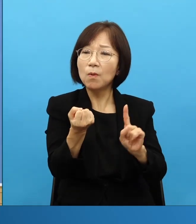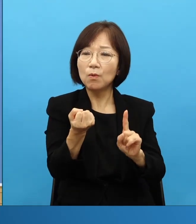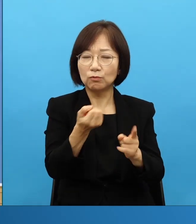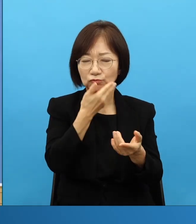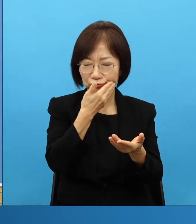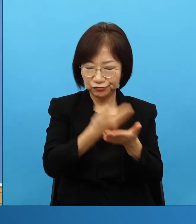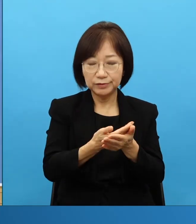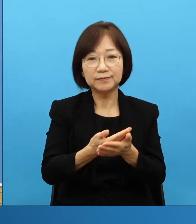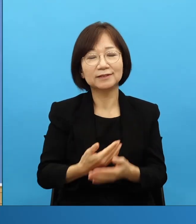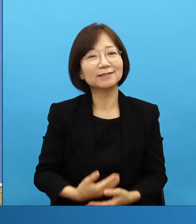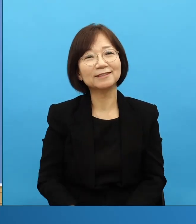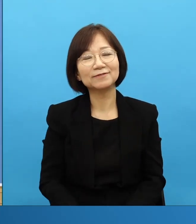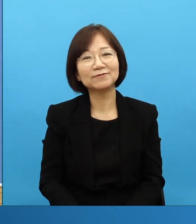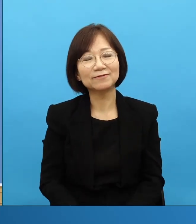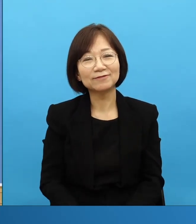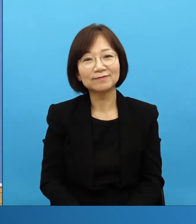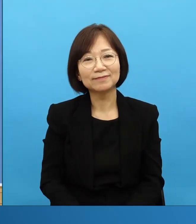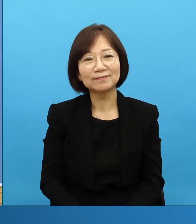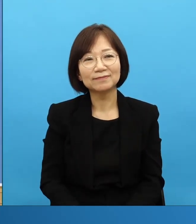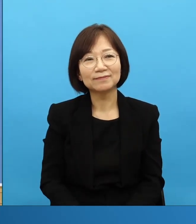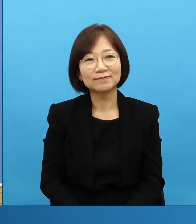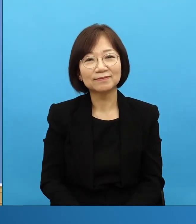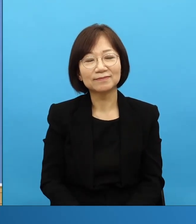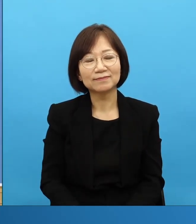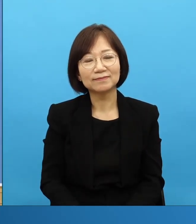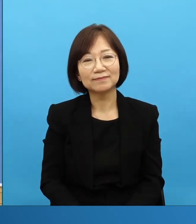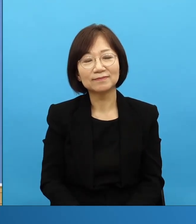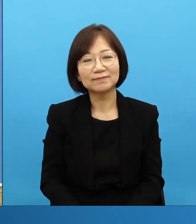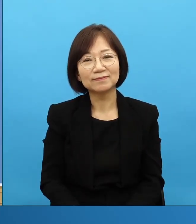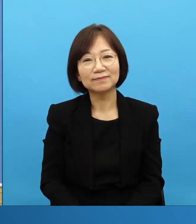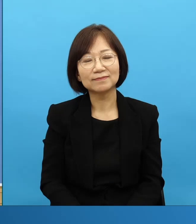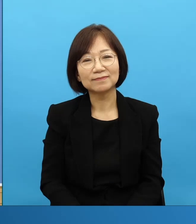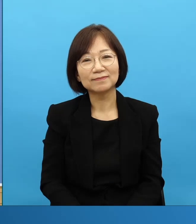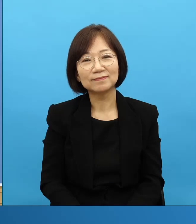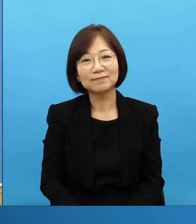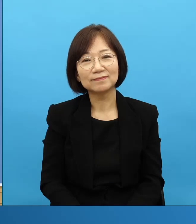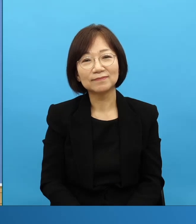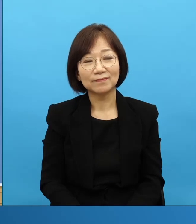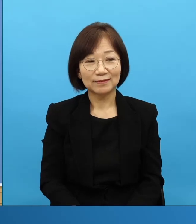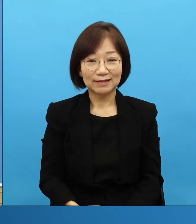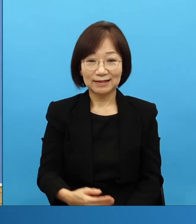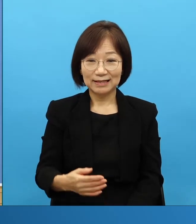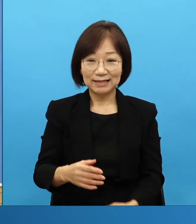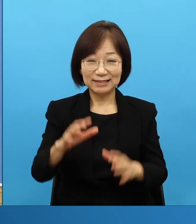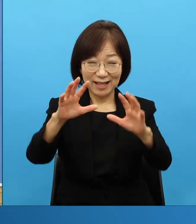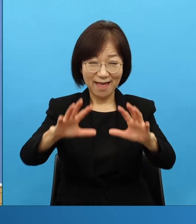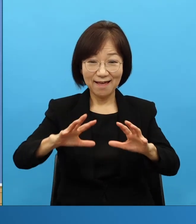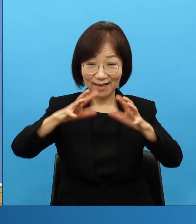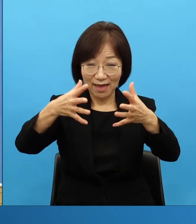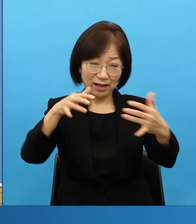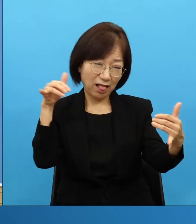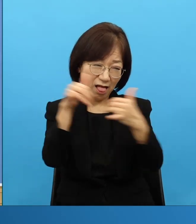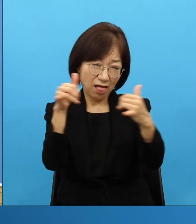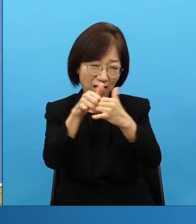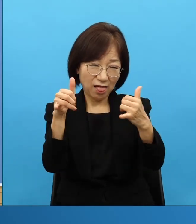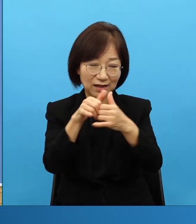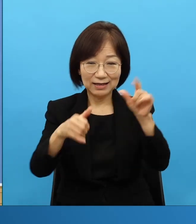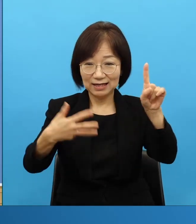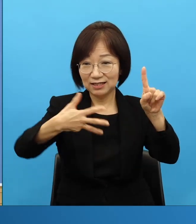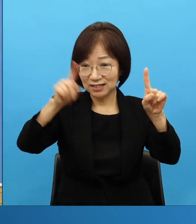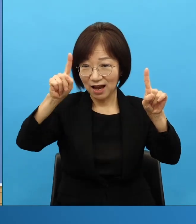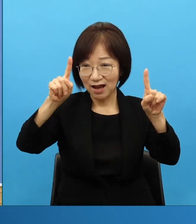now is so important. 여러분 아시다시피 1차 대전, 2차 대전이 일어날 때